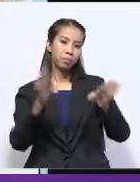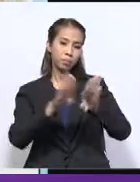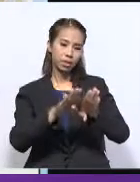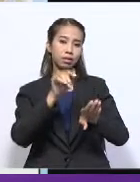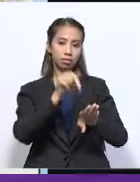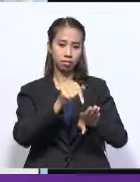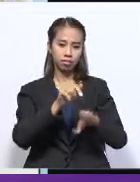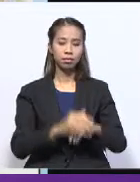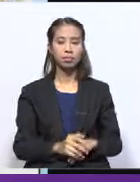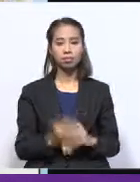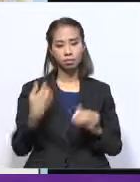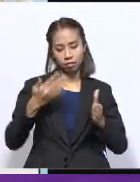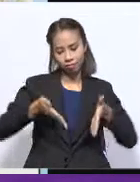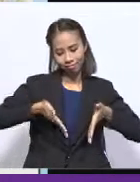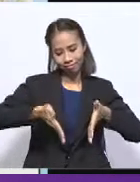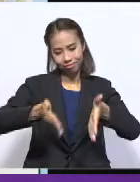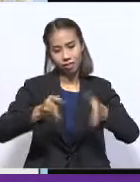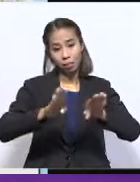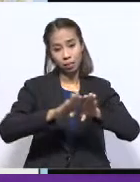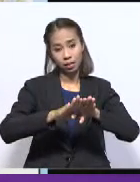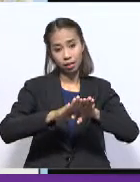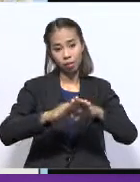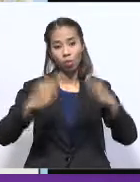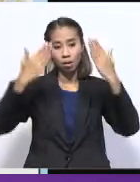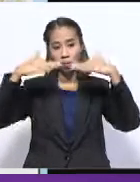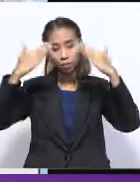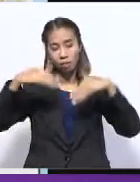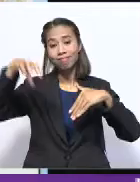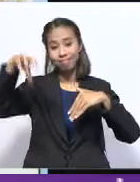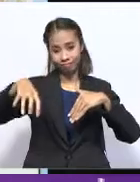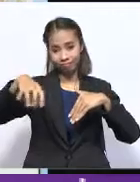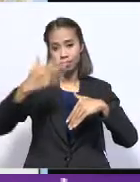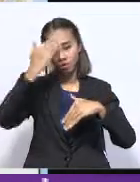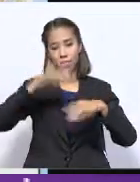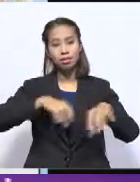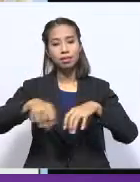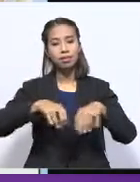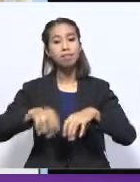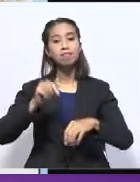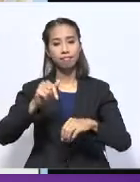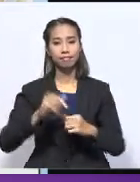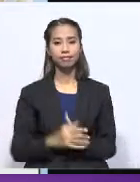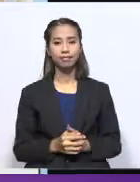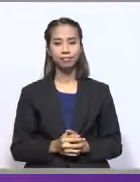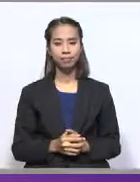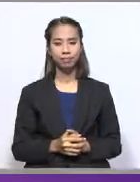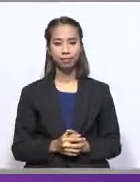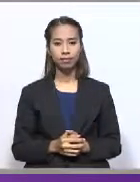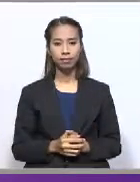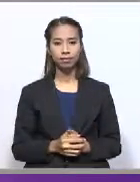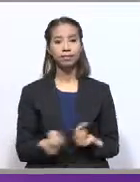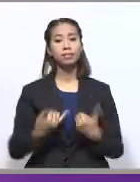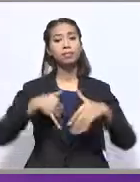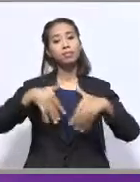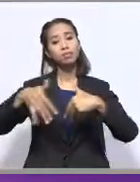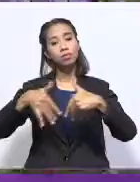ในและถนนอยุธยา1ช่องฝั่งสวนอัมพรและสนามเสือป่าตลอดการจัดงานด้วยค่ะสำหรับประช